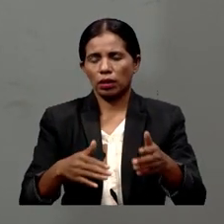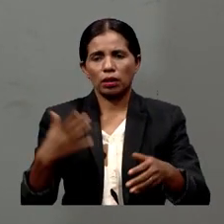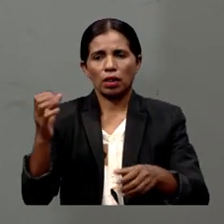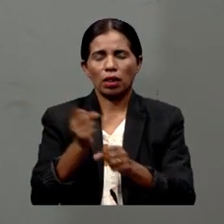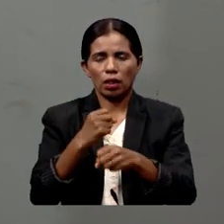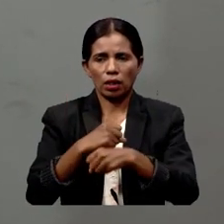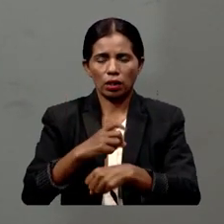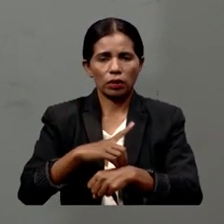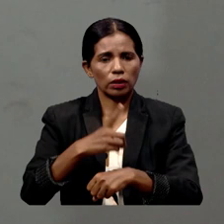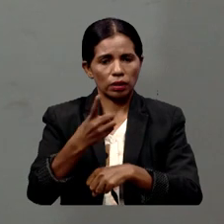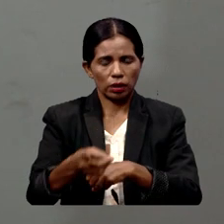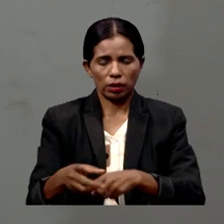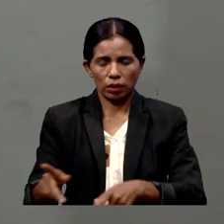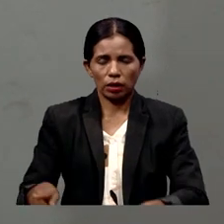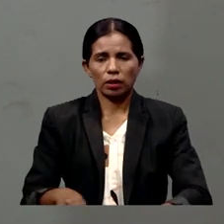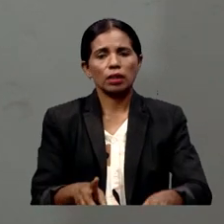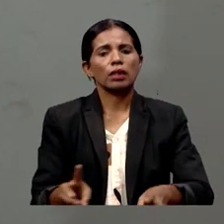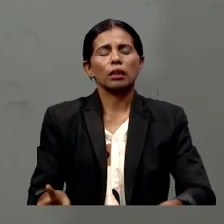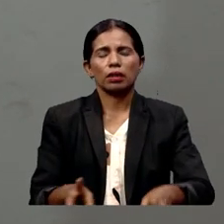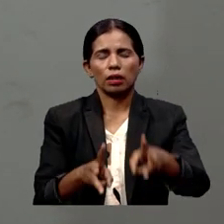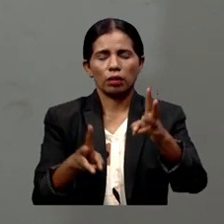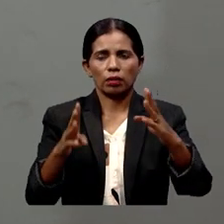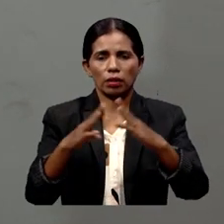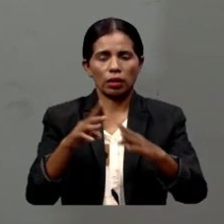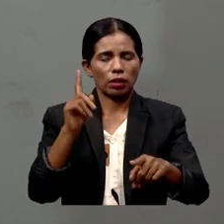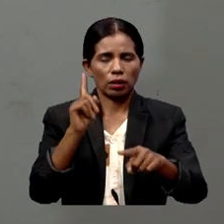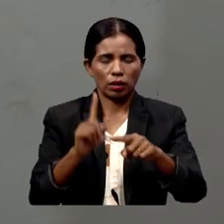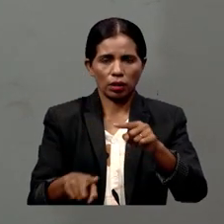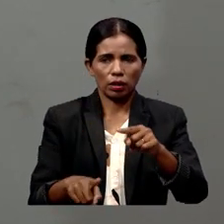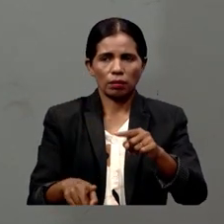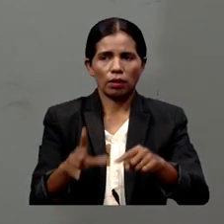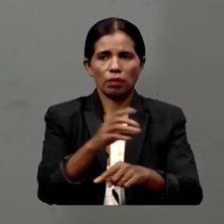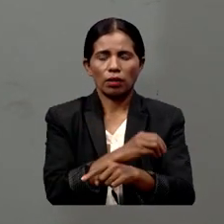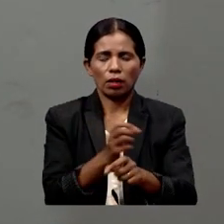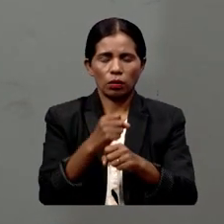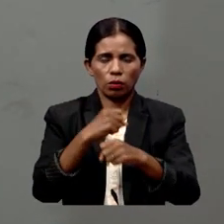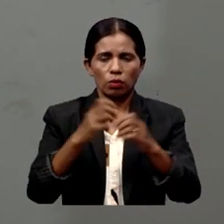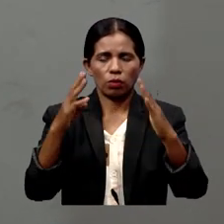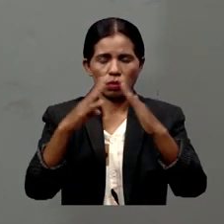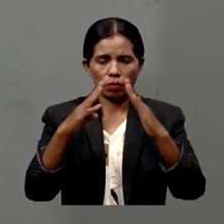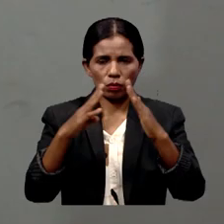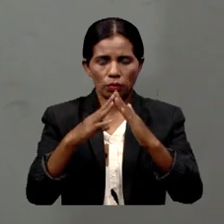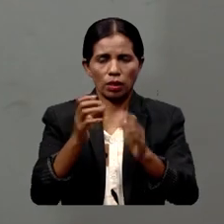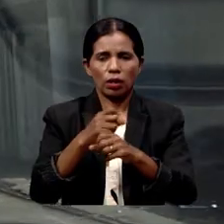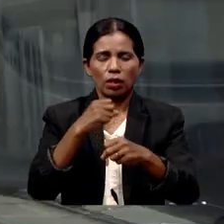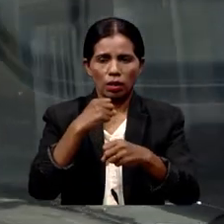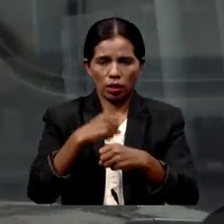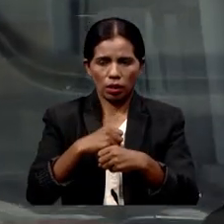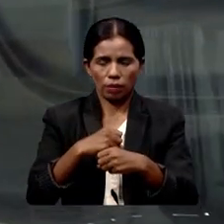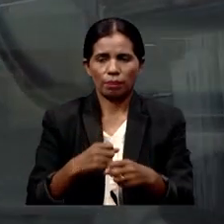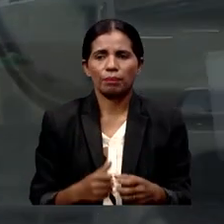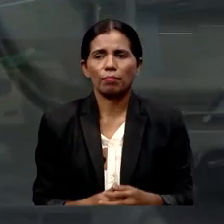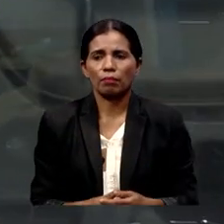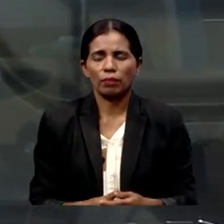estrada pública, la bela halo uma iha ponti iha valeta lete neve kria inundasaun. Durante